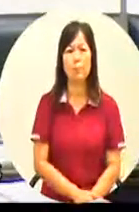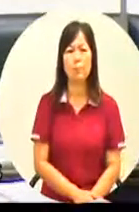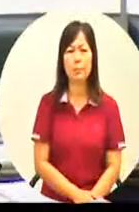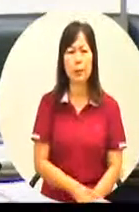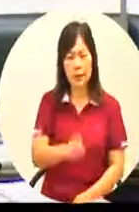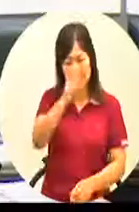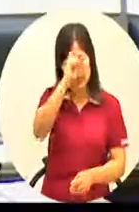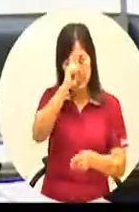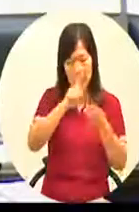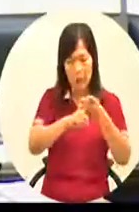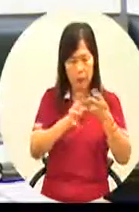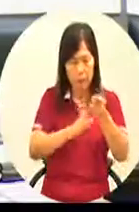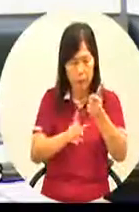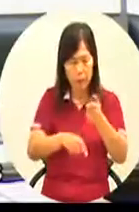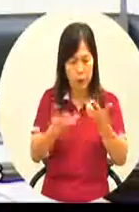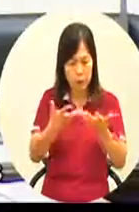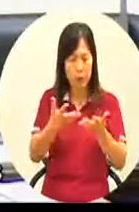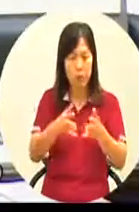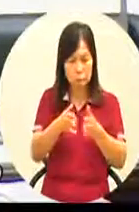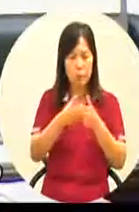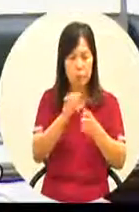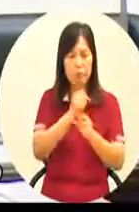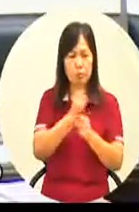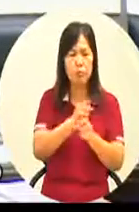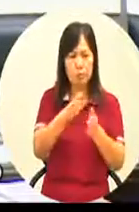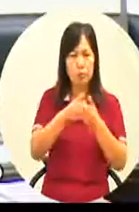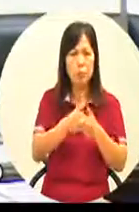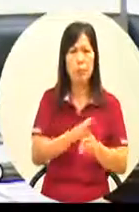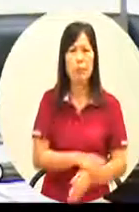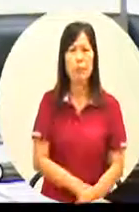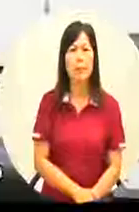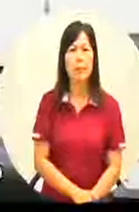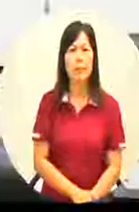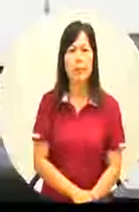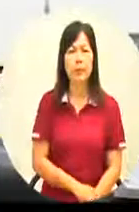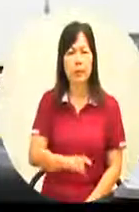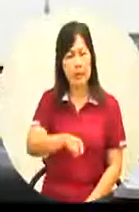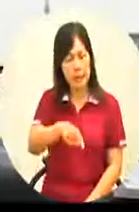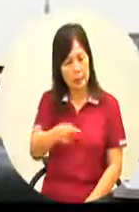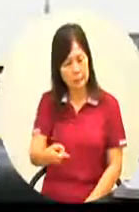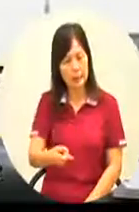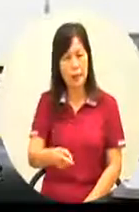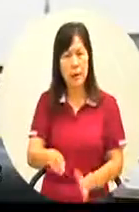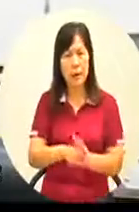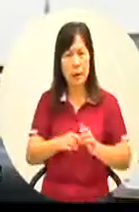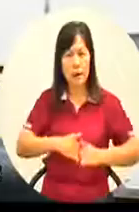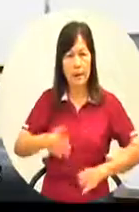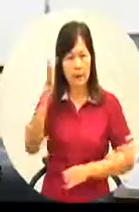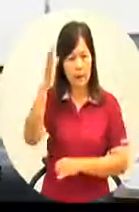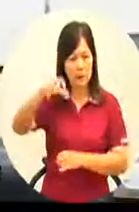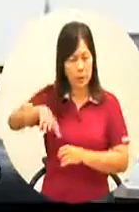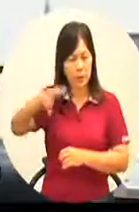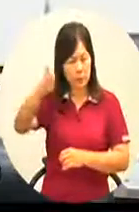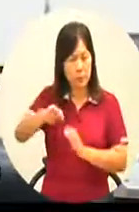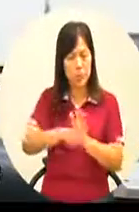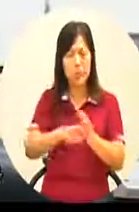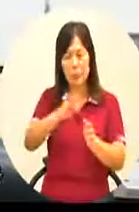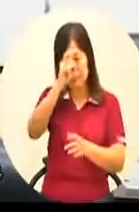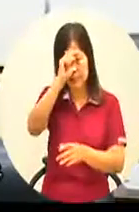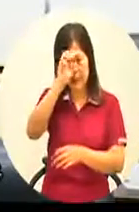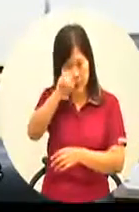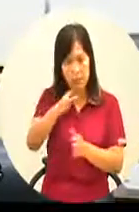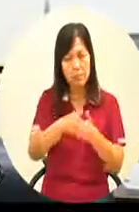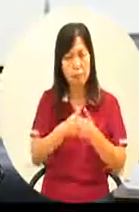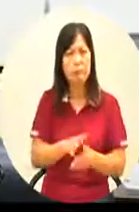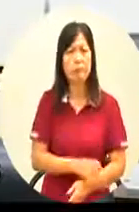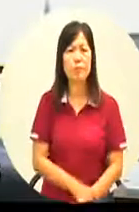委好好处理这些哈。那请坐哈。再来，这个局长，这个民政局张局长，我跟你建议哈，我